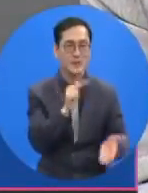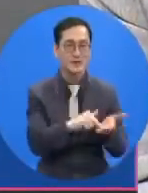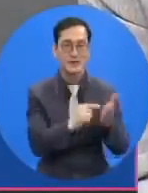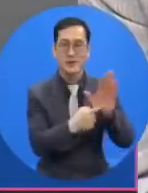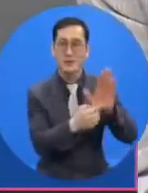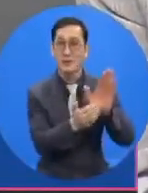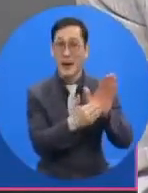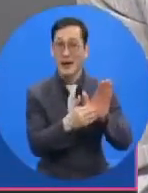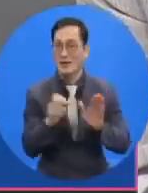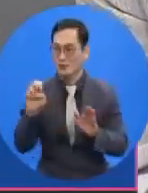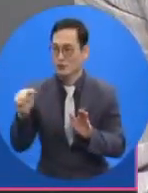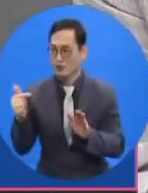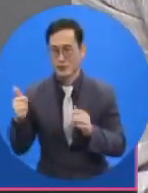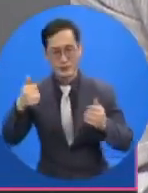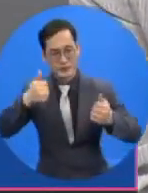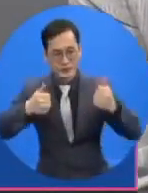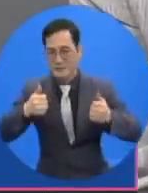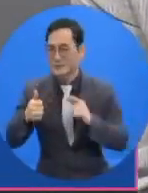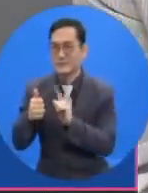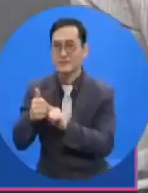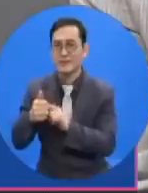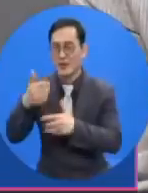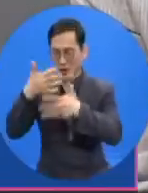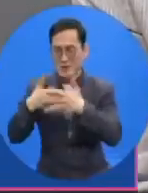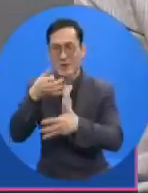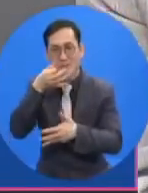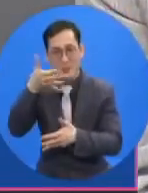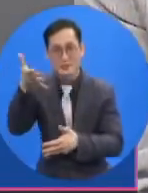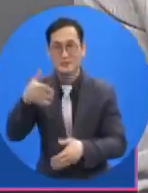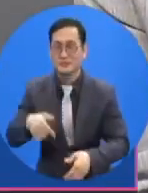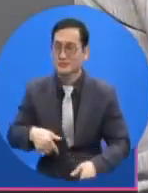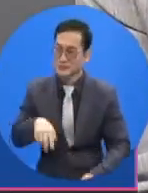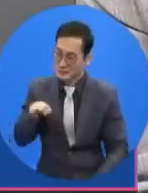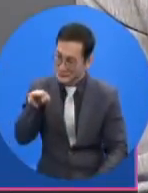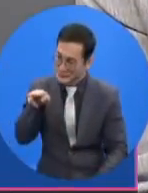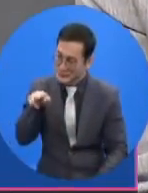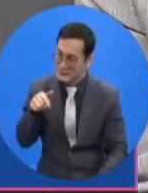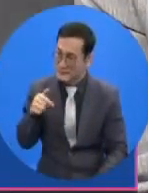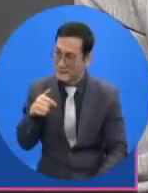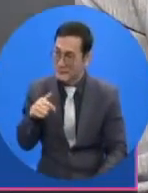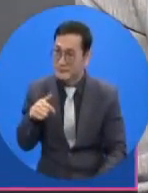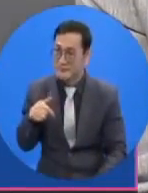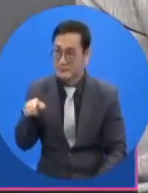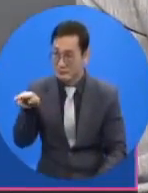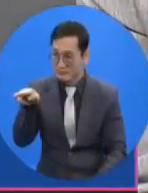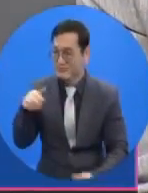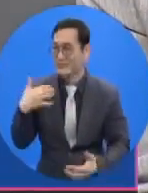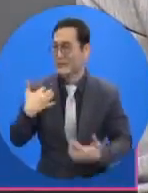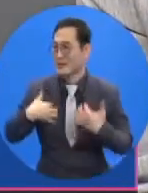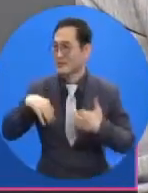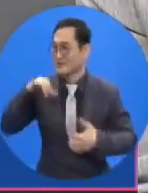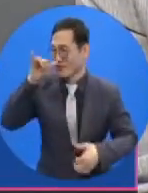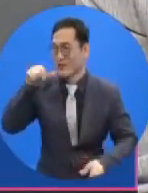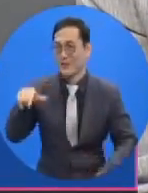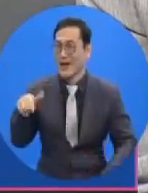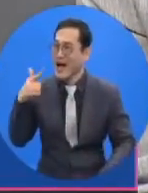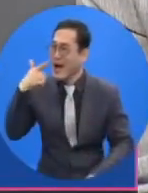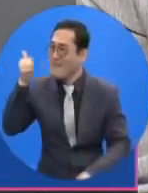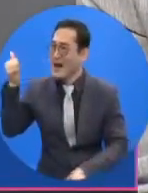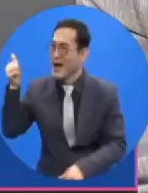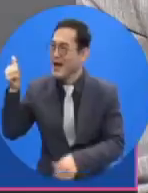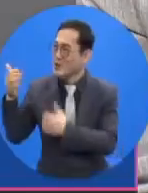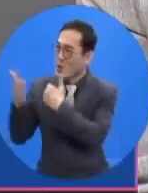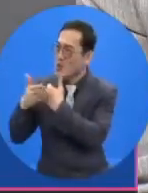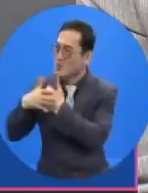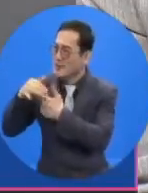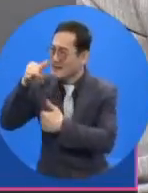문 후보가 또 영상을 보였는데 저는 개인적으로 저 영상을 보면서 좀 유쾌하게 봤어요. 재밌어요. 아빠 찬스니 뭐니 그런 걸